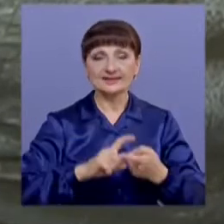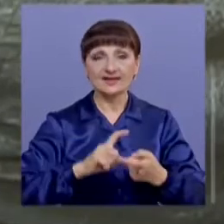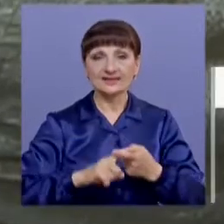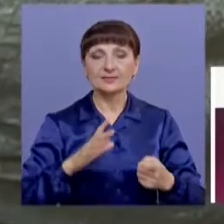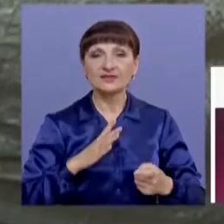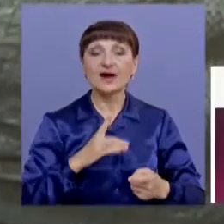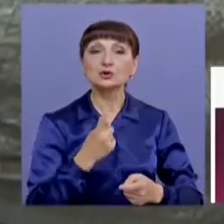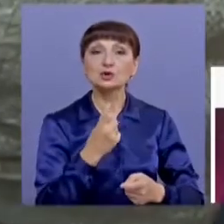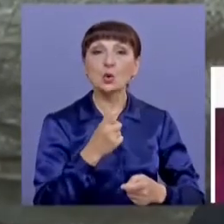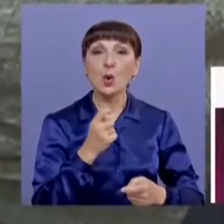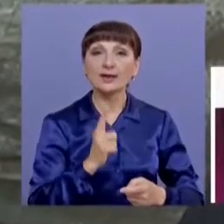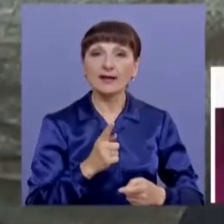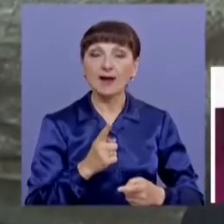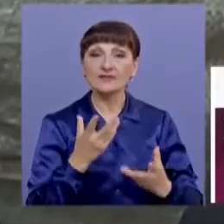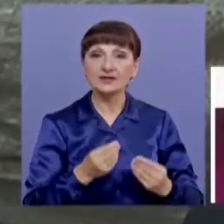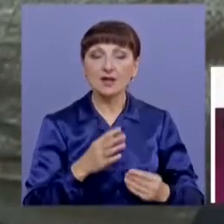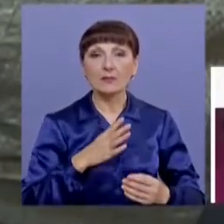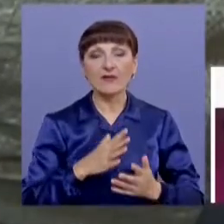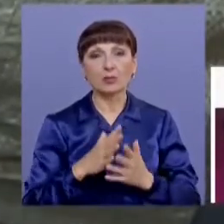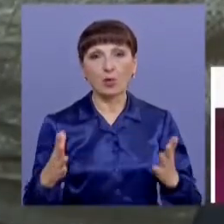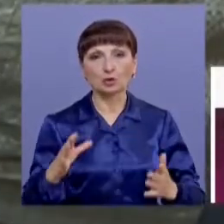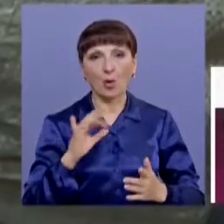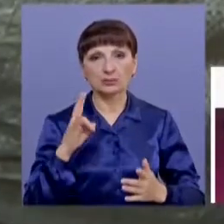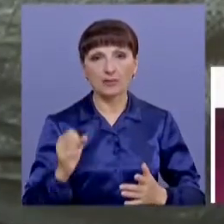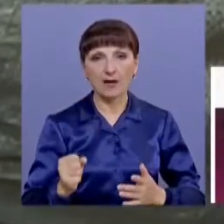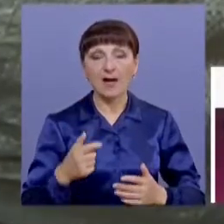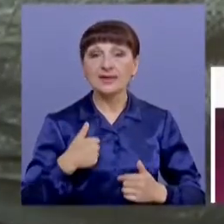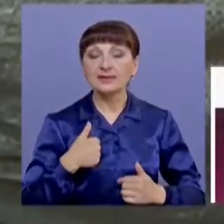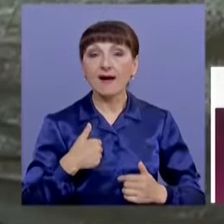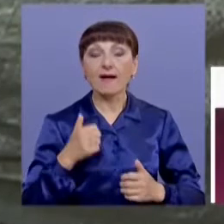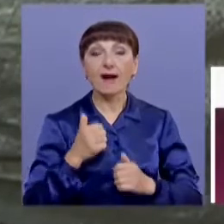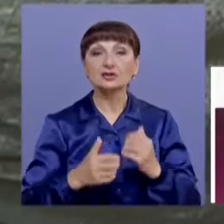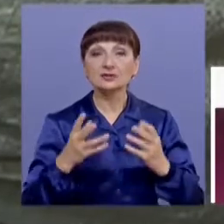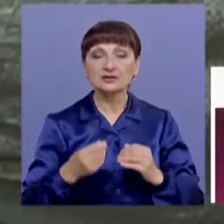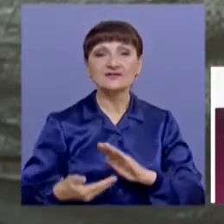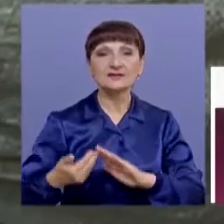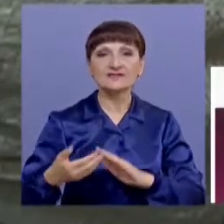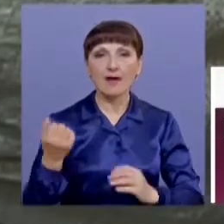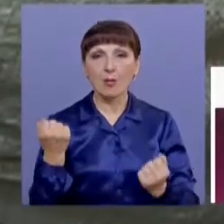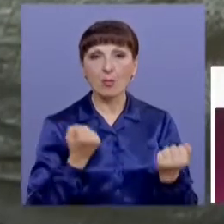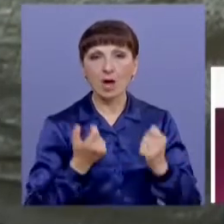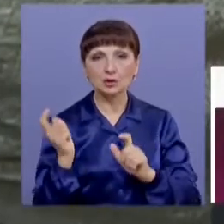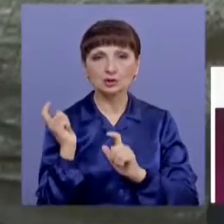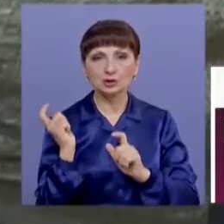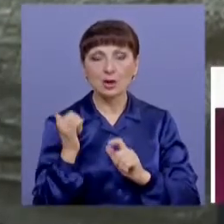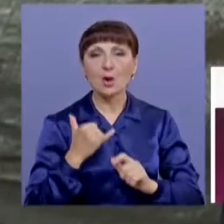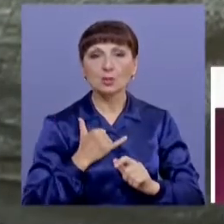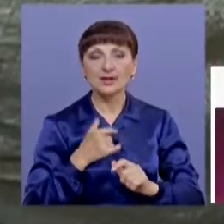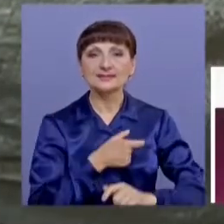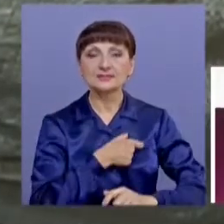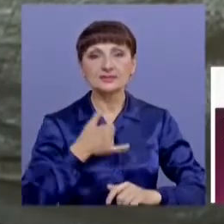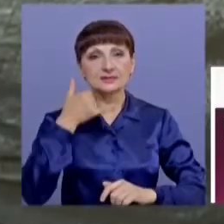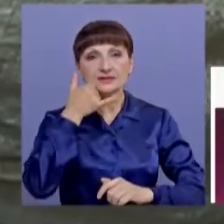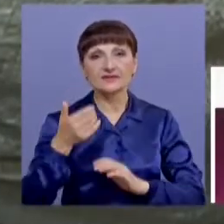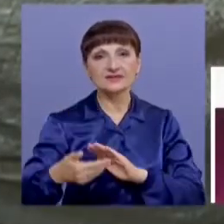и 100 килограмм в день, бывает полтонны, бывает больше. То есть я практически каждый день вызываю машину. То есть у нас в диспетчерскую мы вызываем